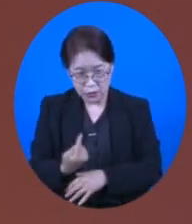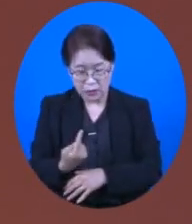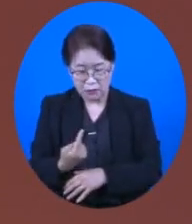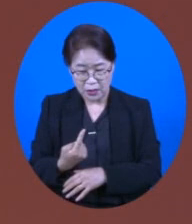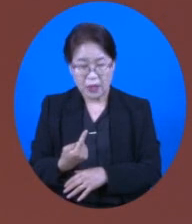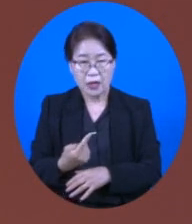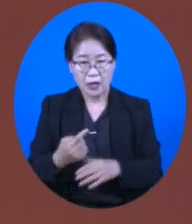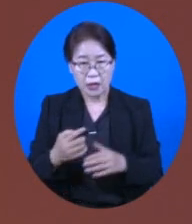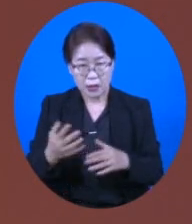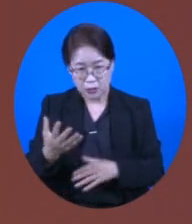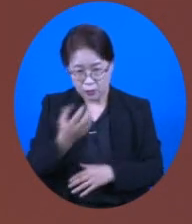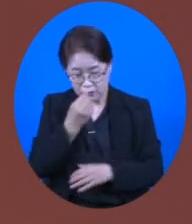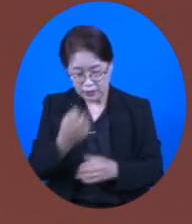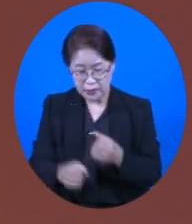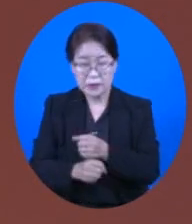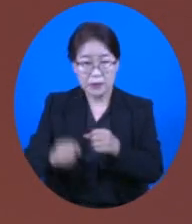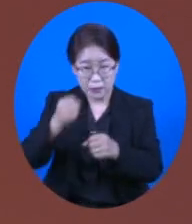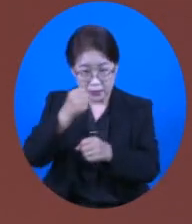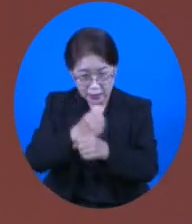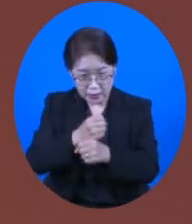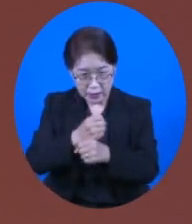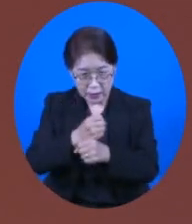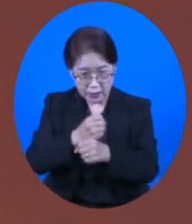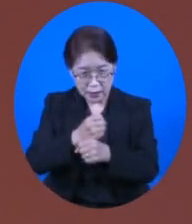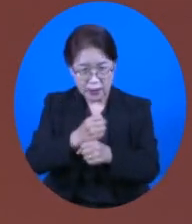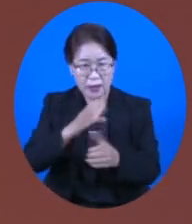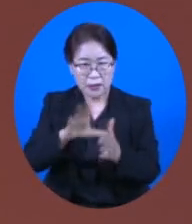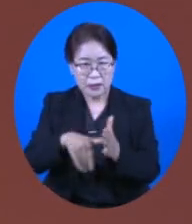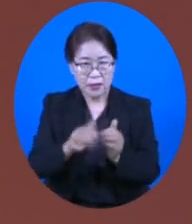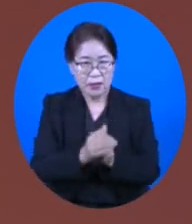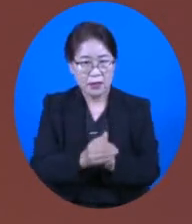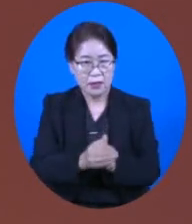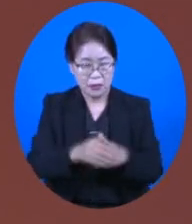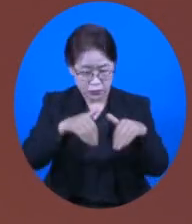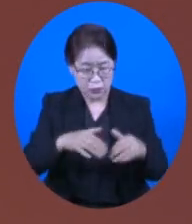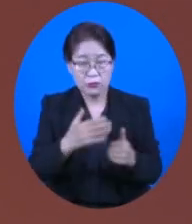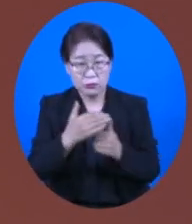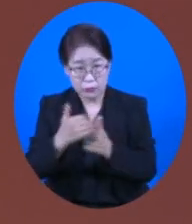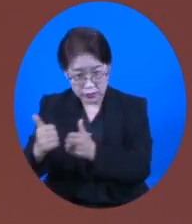때에 선지자로 부르심을 받았습니다.